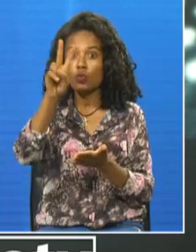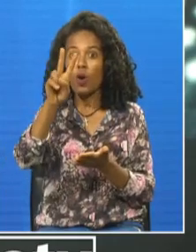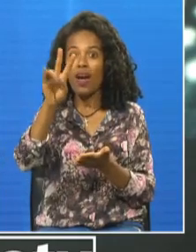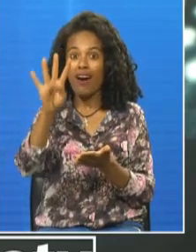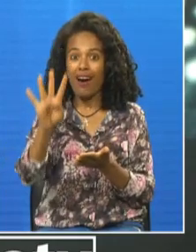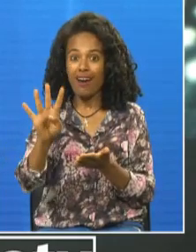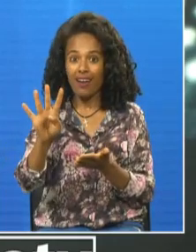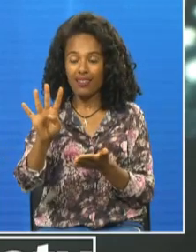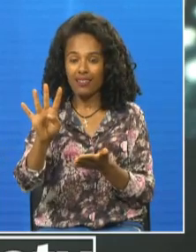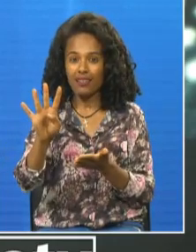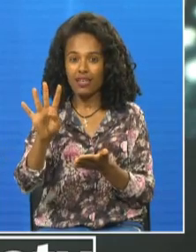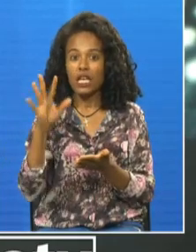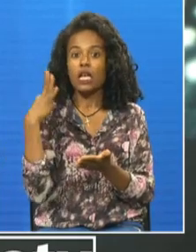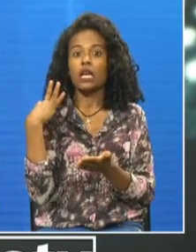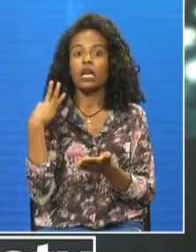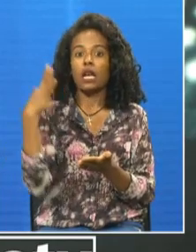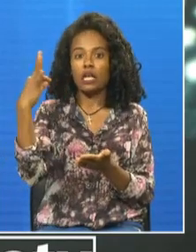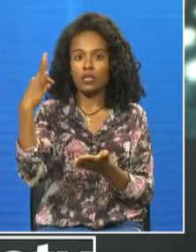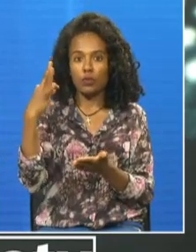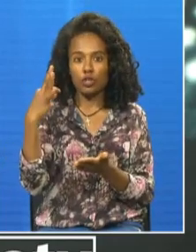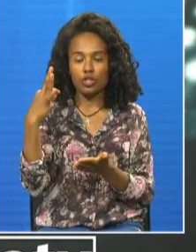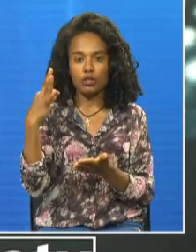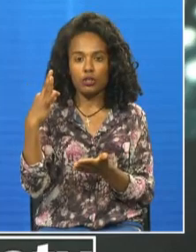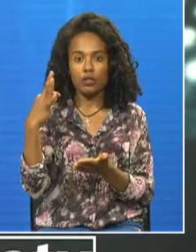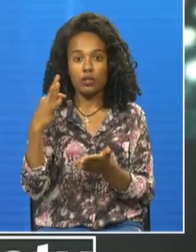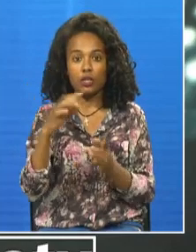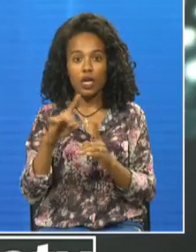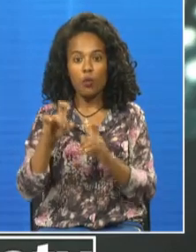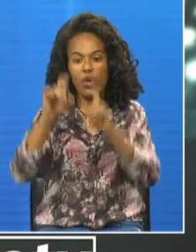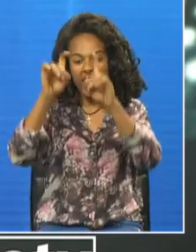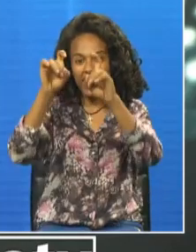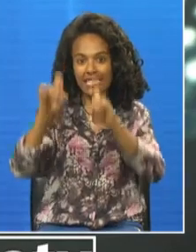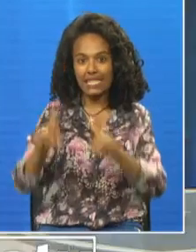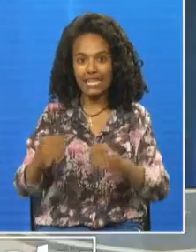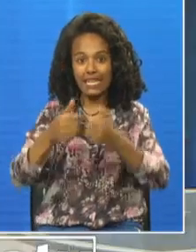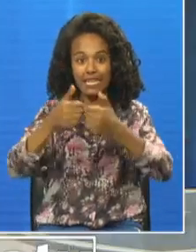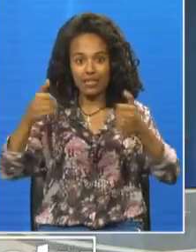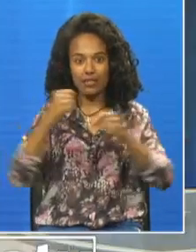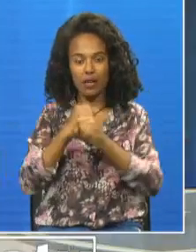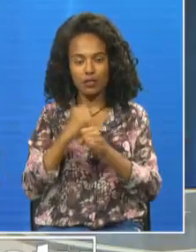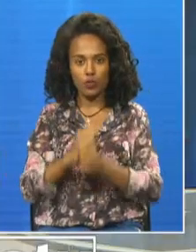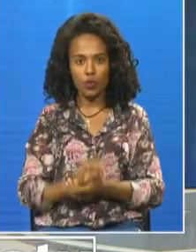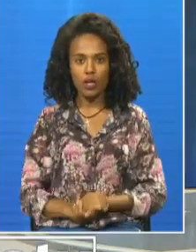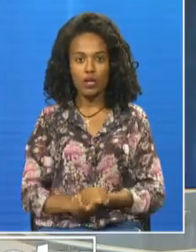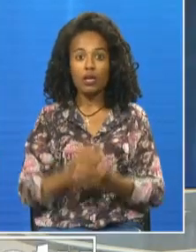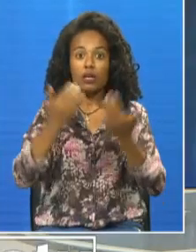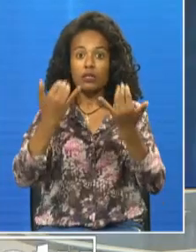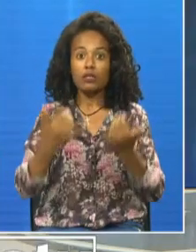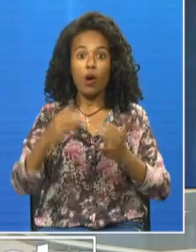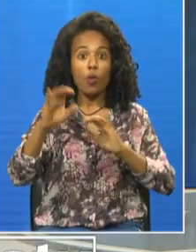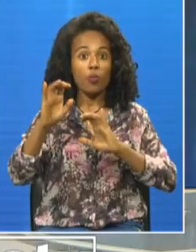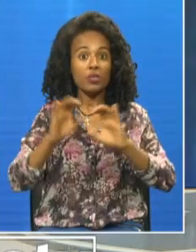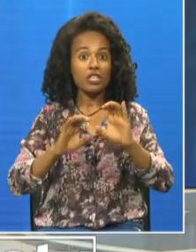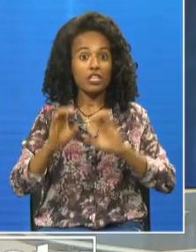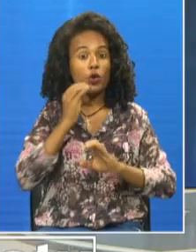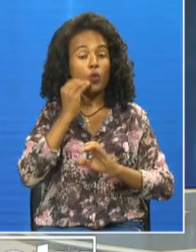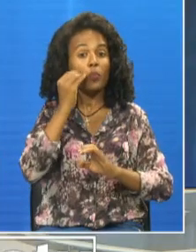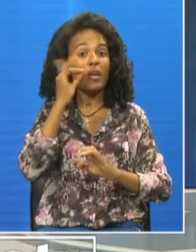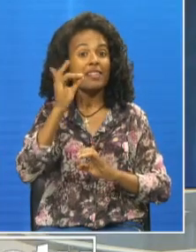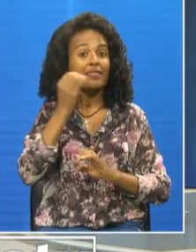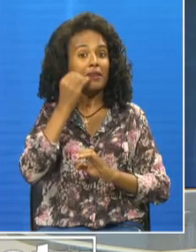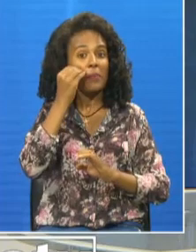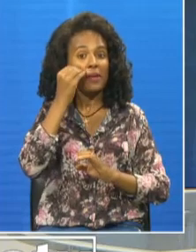በተጨማሪም ማህበሩ ማህበራዊ ኃላፊነቱን ለመወጣት በወረርሽኙ ምክንያት ተጎጂ ለሆኑ የህብረተሰብ ክፍሎች በቅርንጫፍ ጽህፈት ቤቶች ወይም በአካባቢያዊ ጽህፈት